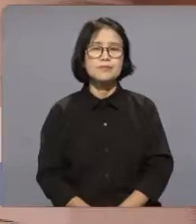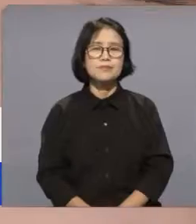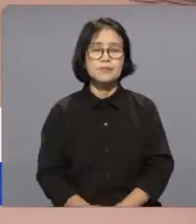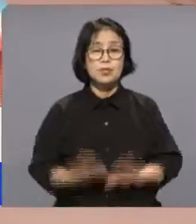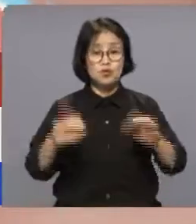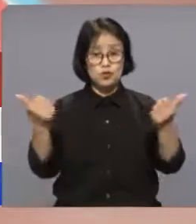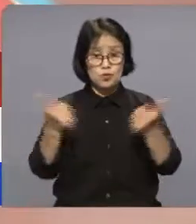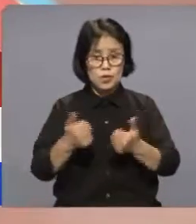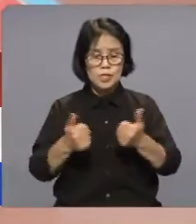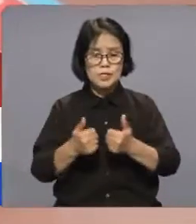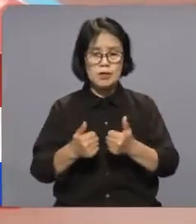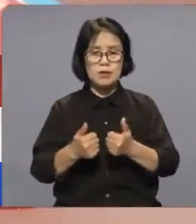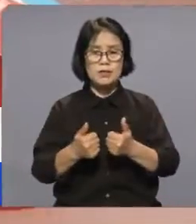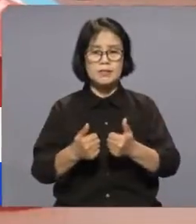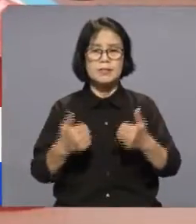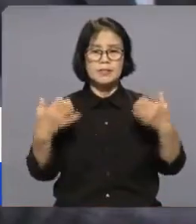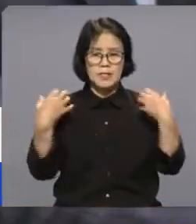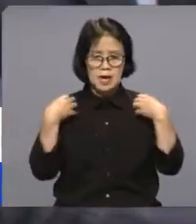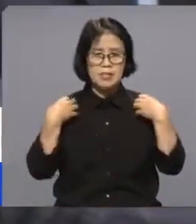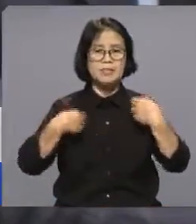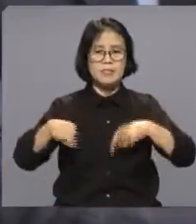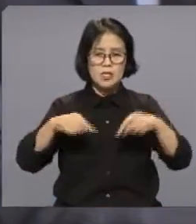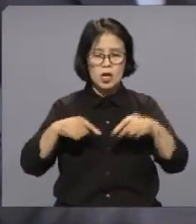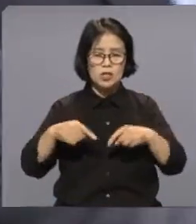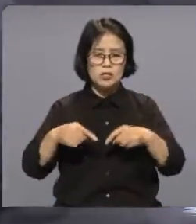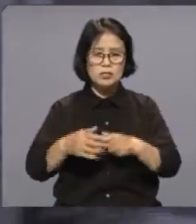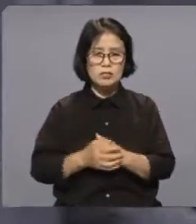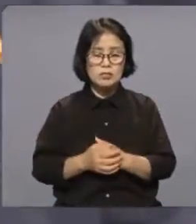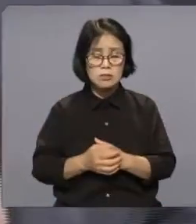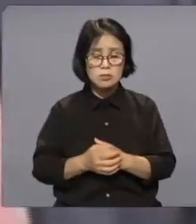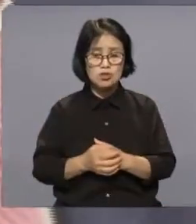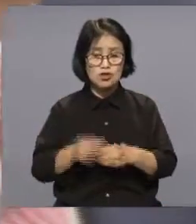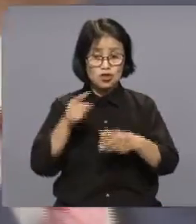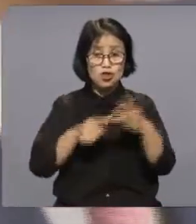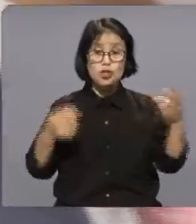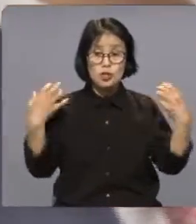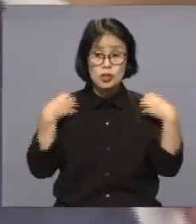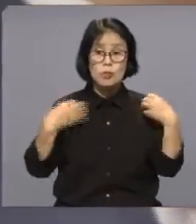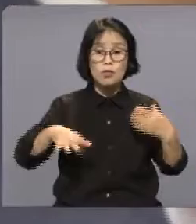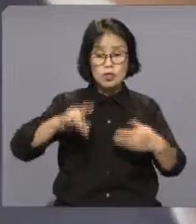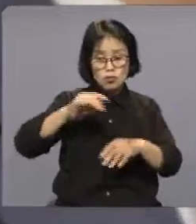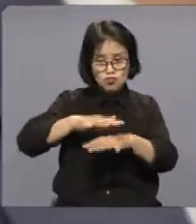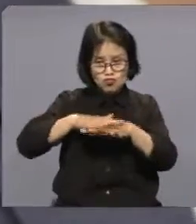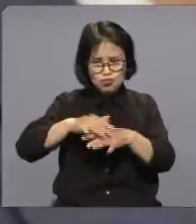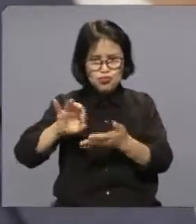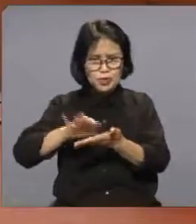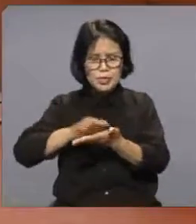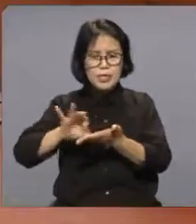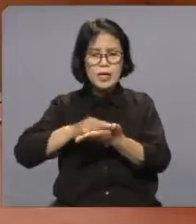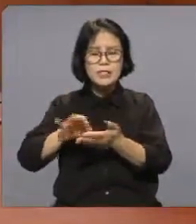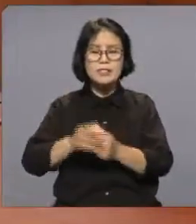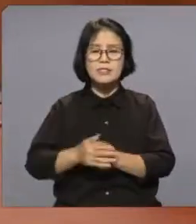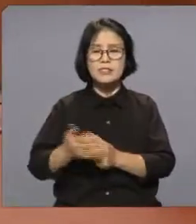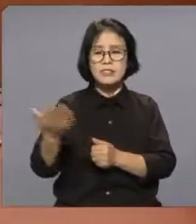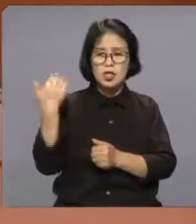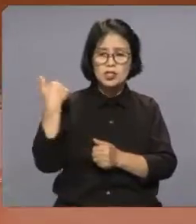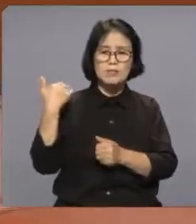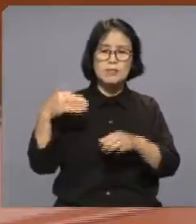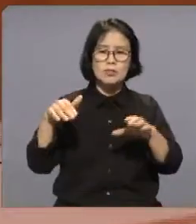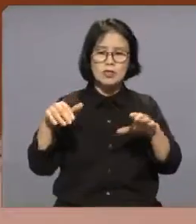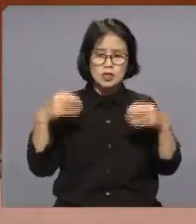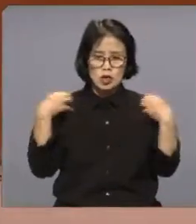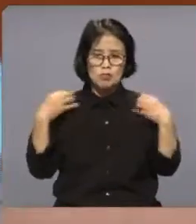국회에서 열린 당정 협의에 여당은 윤성열 정부가 처음 편성하는 예산 안 은 전임 정부 때와는